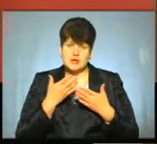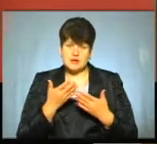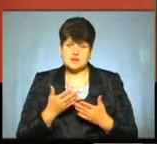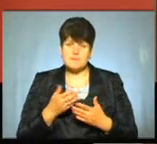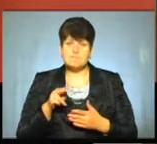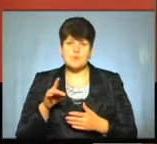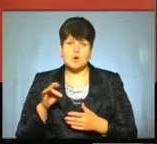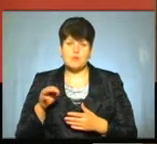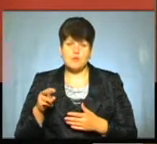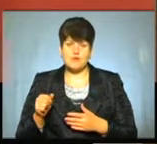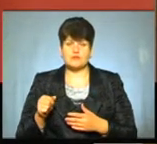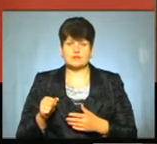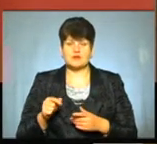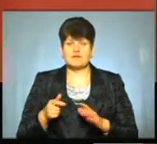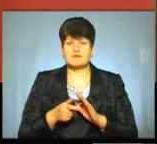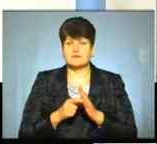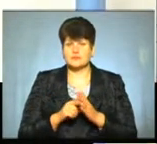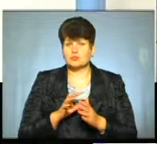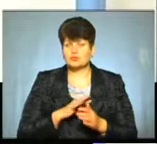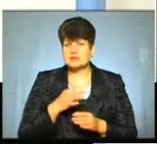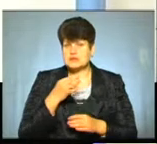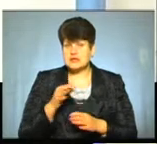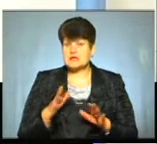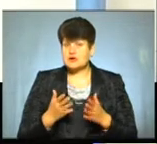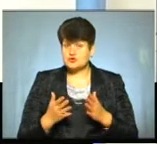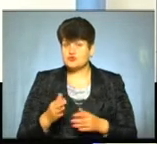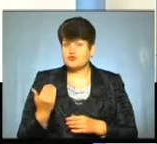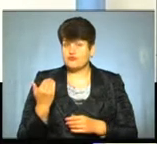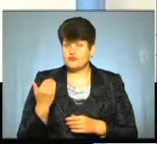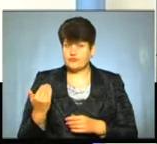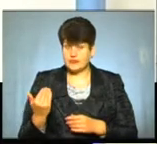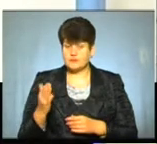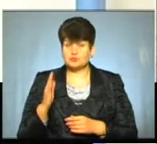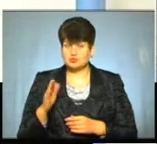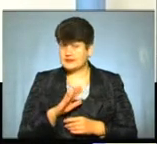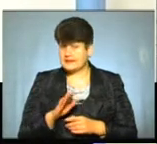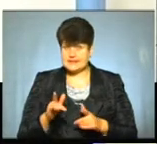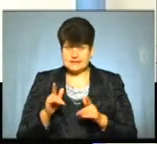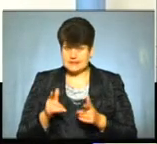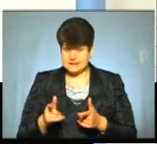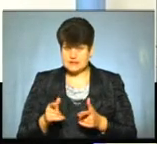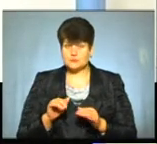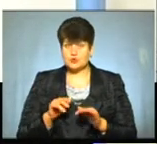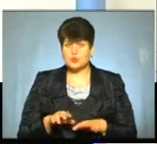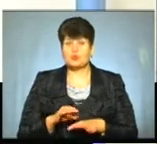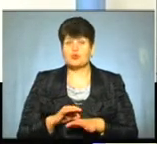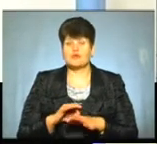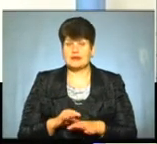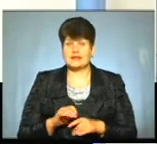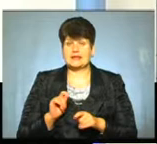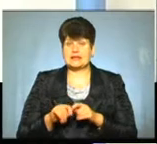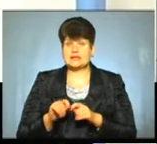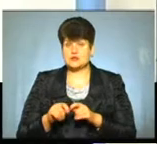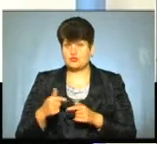читання типової промови в аудиторії було сказано, що у разі, якщо ви будете незгідні з процедурою